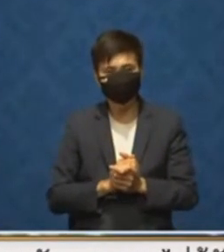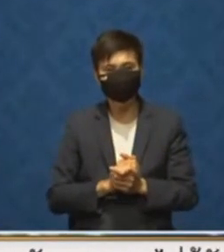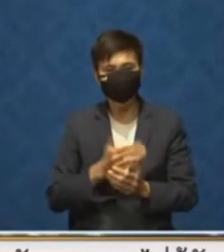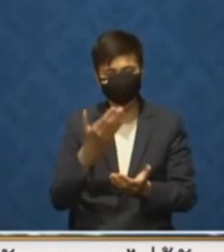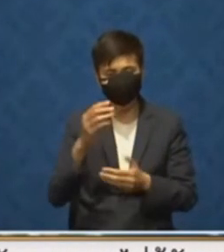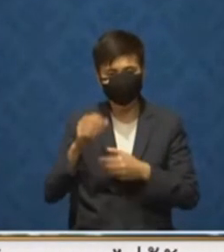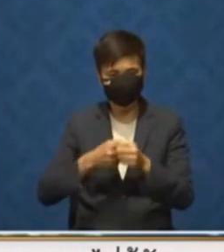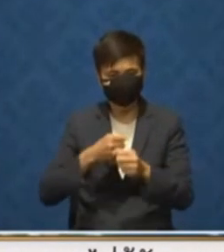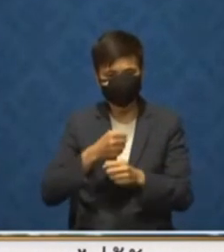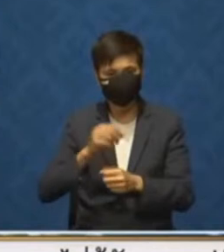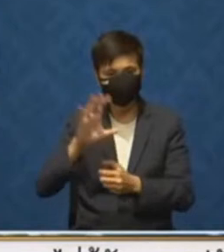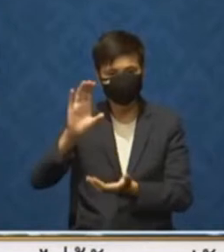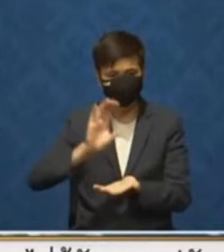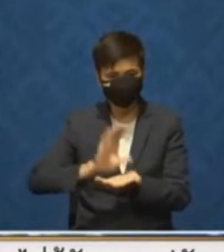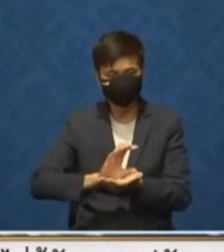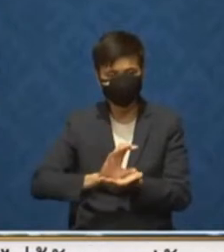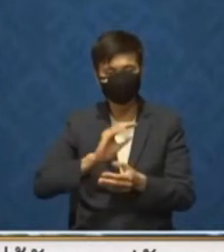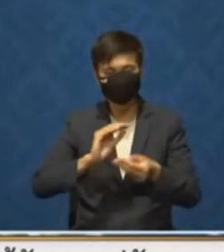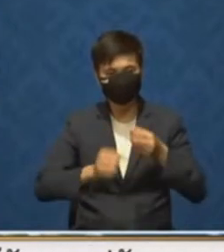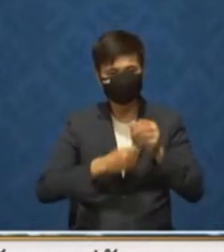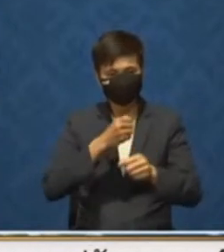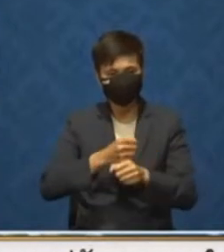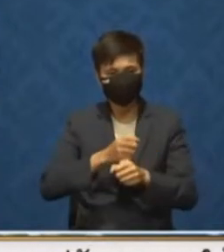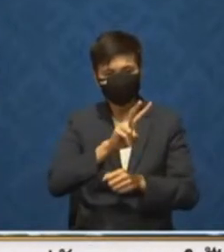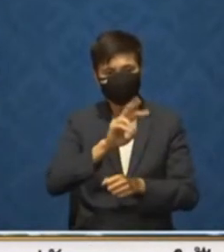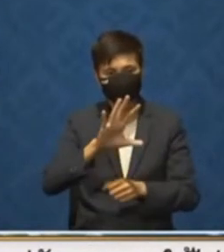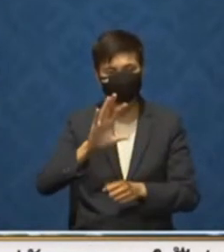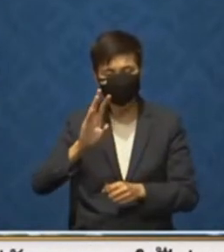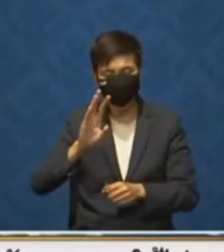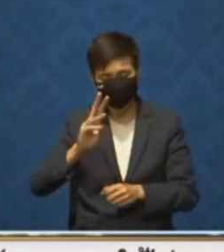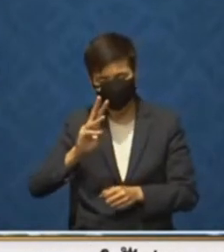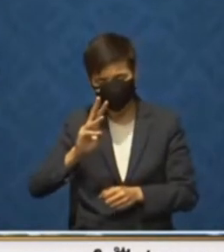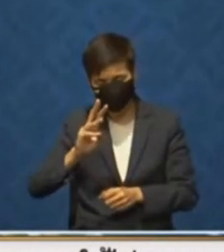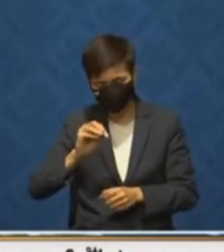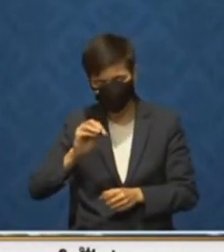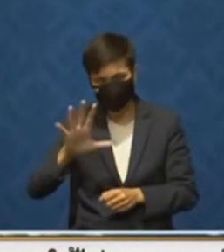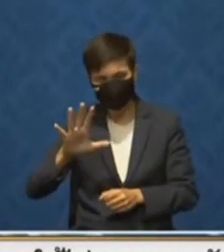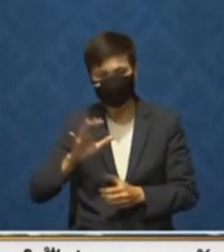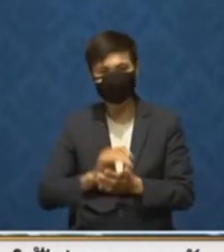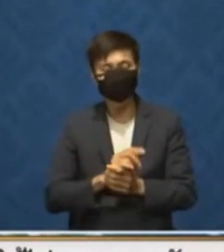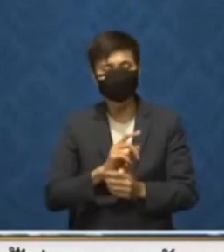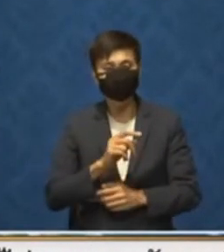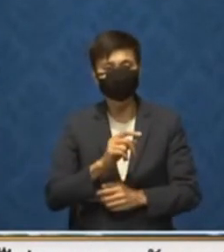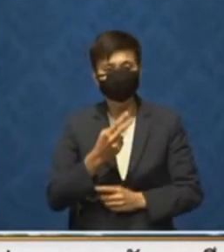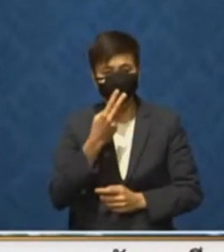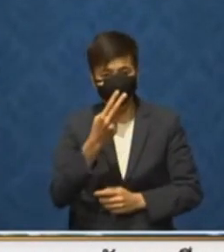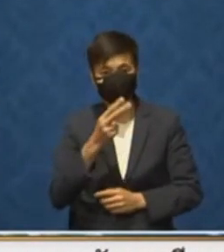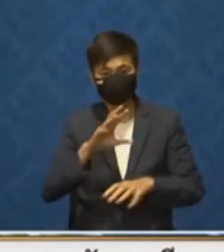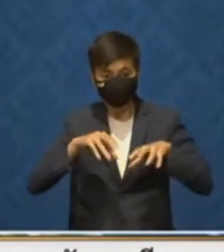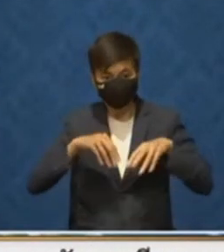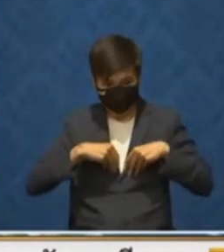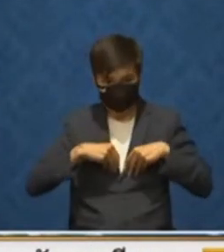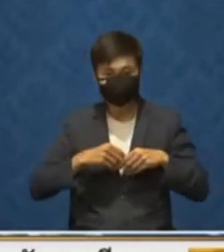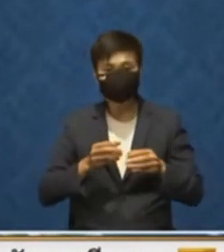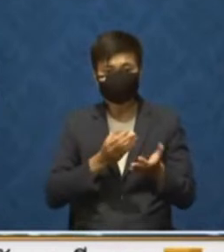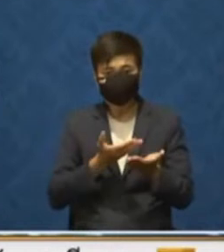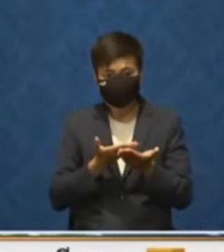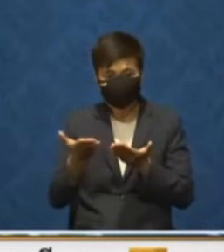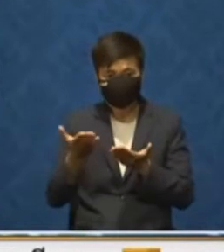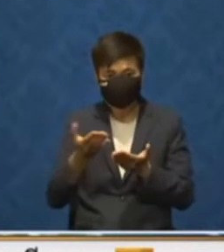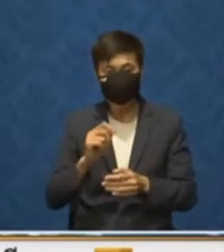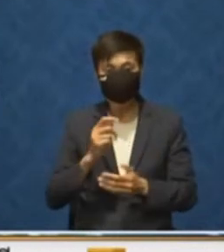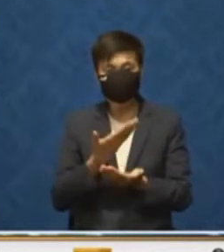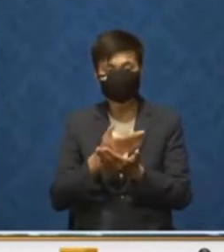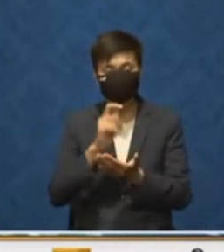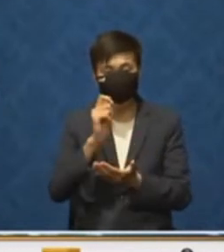2516นั้นนะครับให้ถือว่าหน่วยงานของรัฐที่ได้รับความเห็นชอบมีงบประมาณนะครับจัดซื้อจัดจ้างตามระเบียบของก็กระทรวงการ